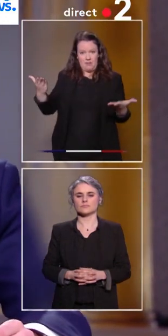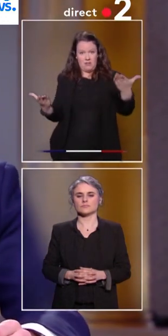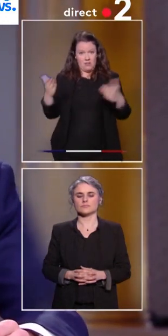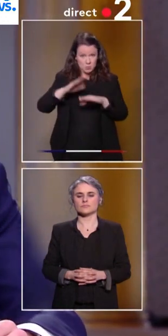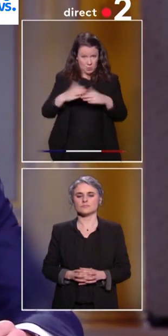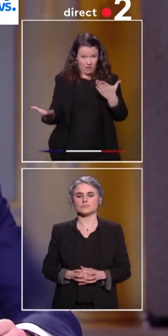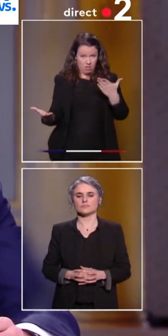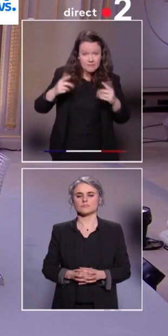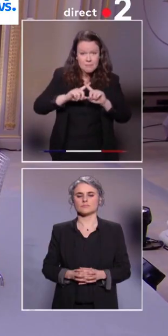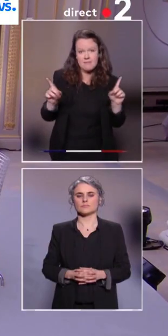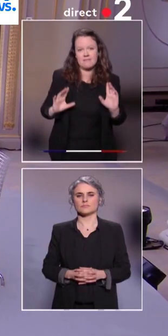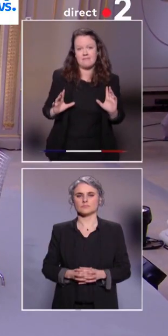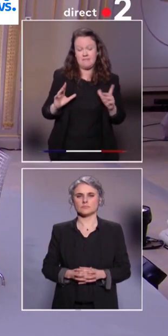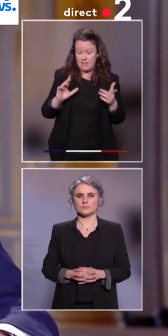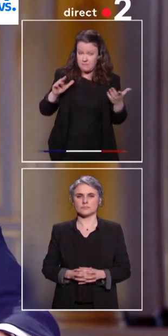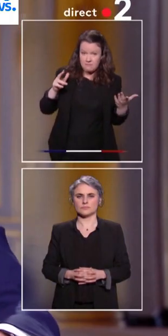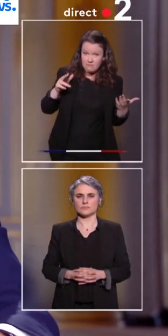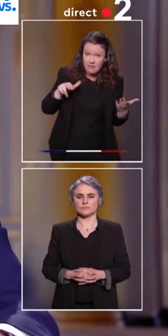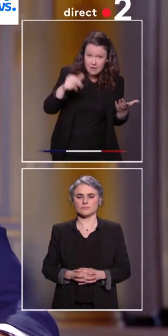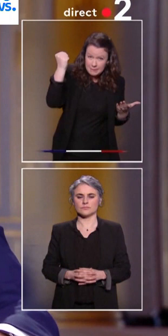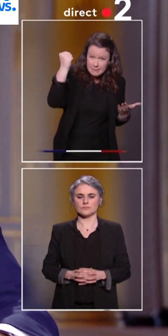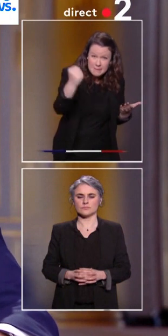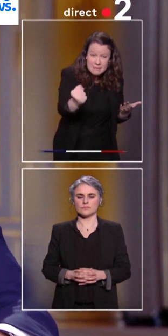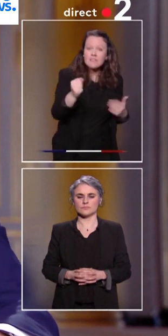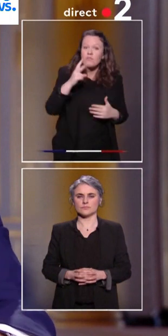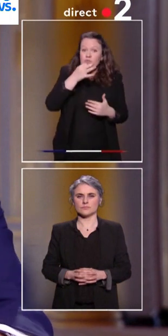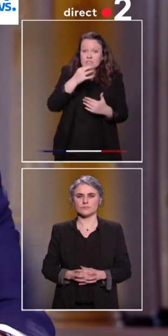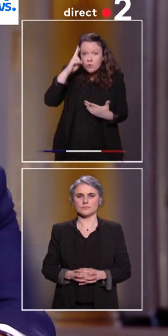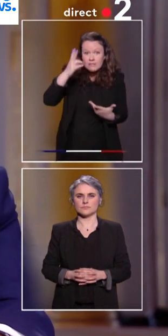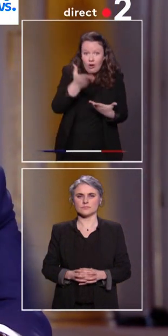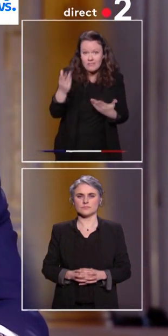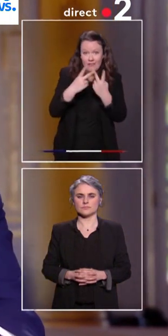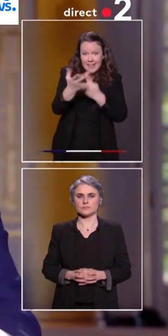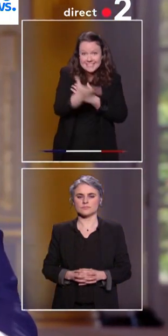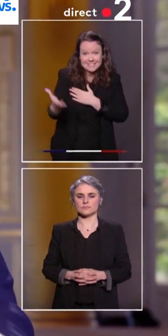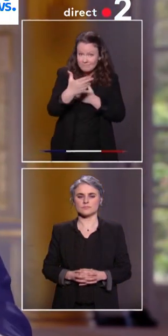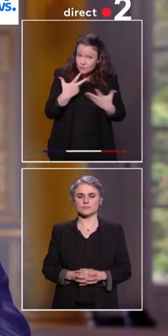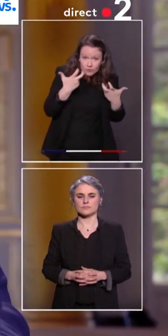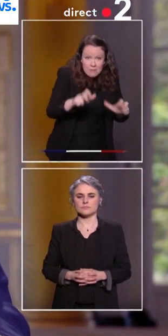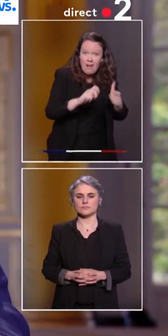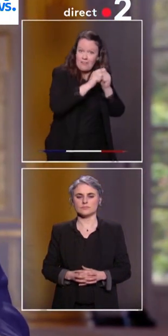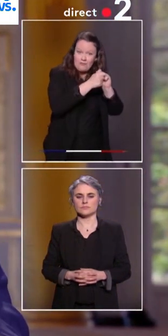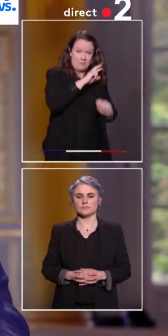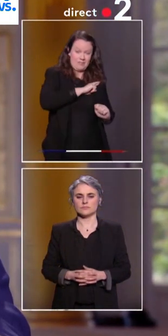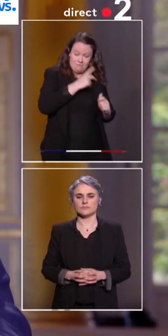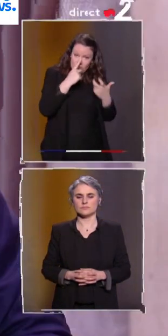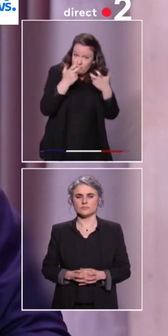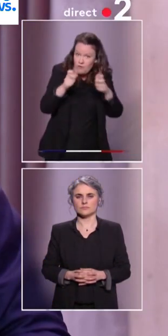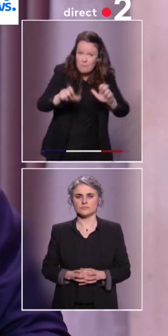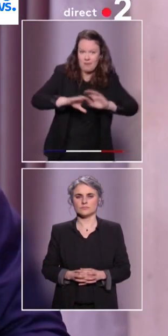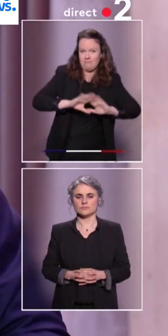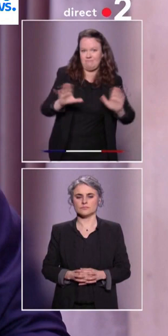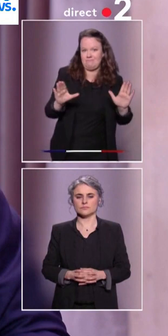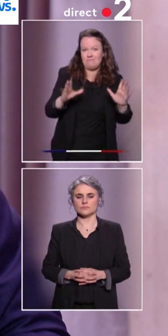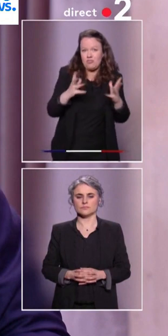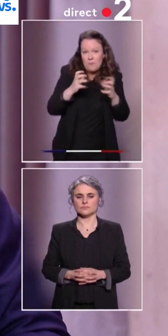cette réforme, elle est nécessaire. Die Reform zur schrittweisen Anhebung des Renteneintrittsalters von 62 auf 64 Jahre war am Montagabend verabschiedet